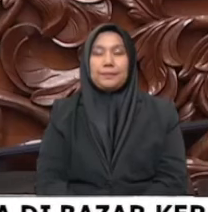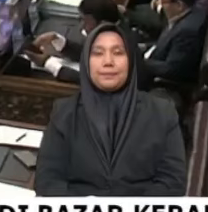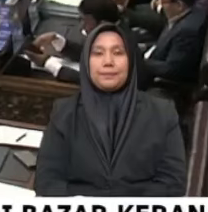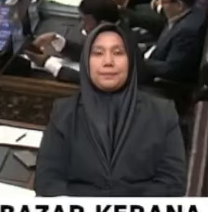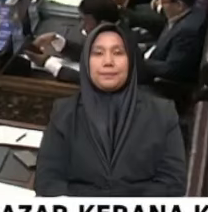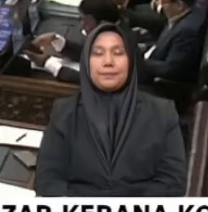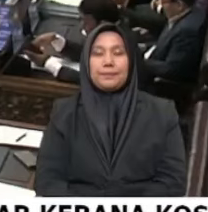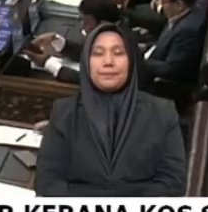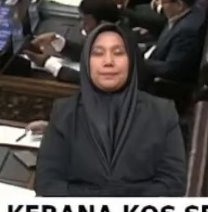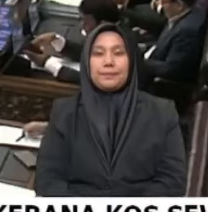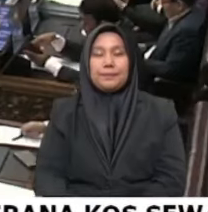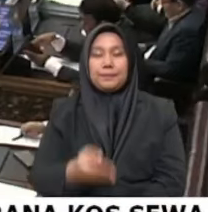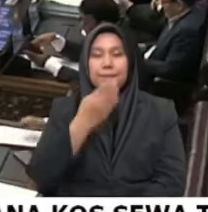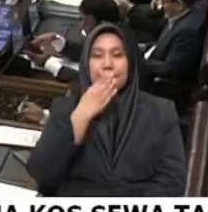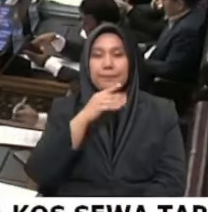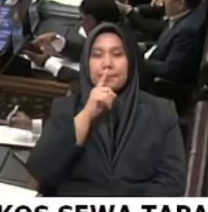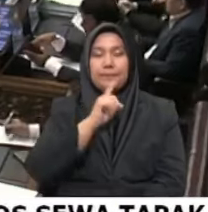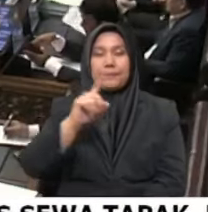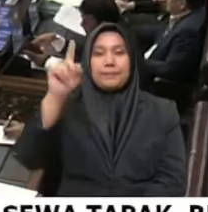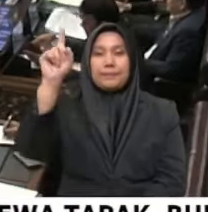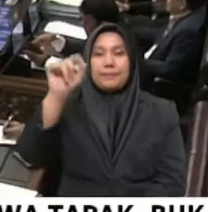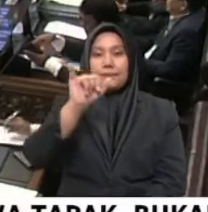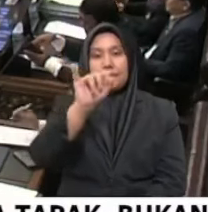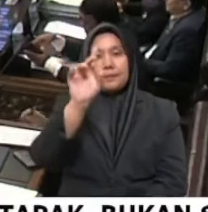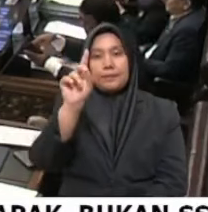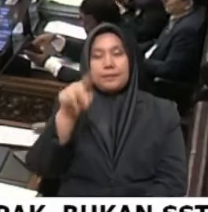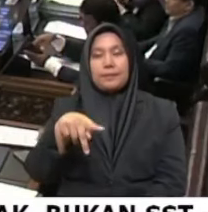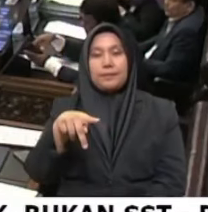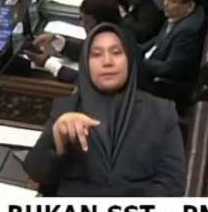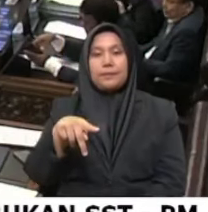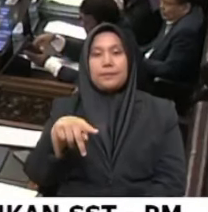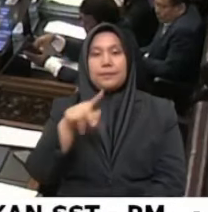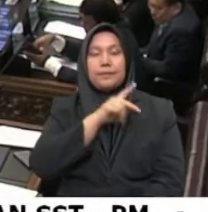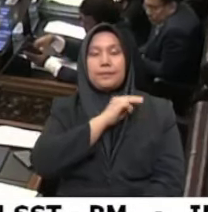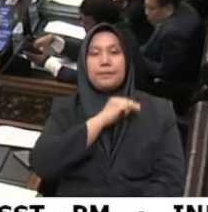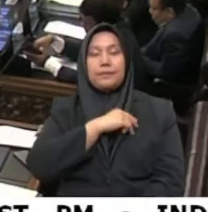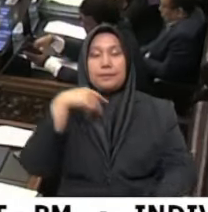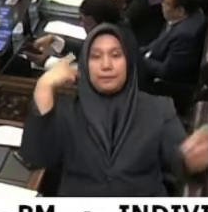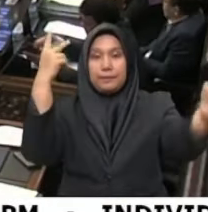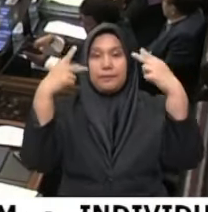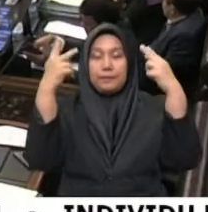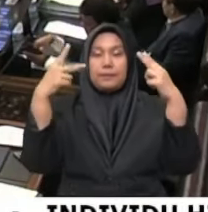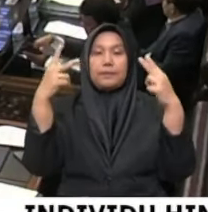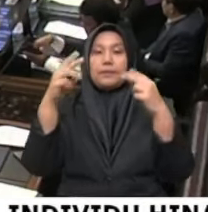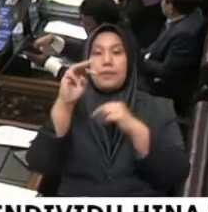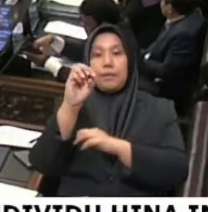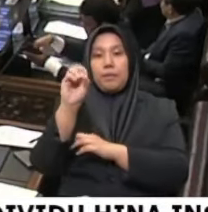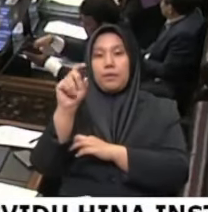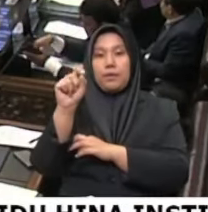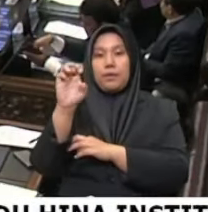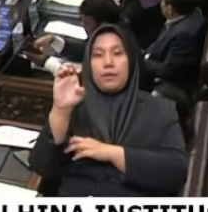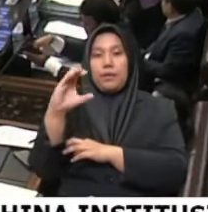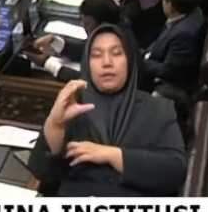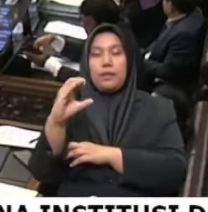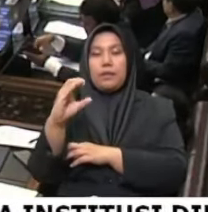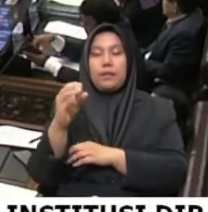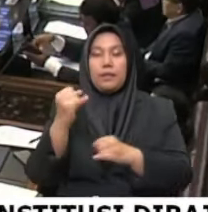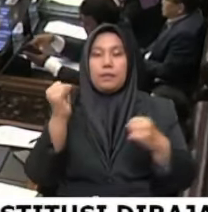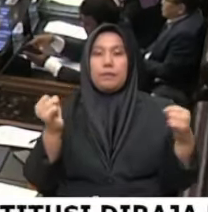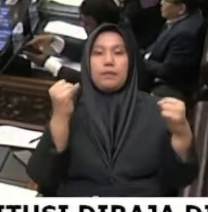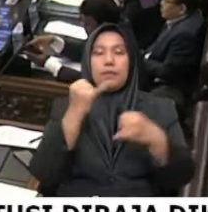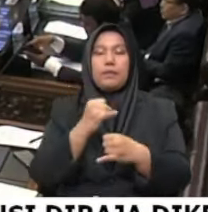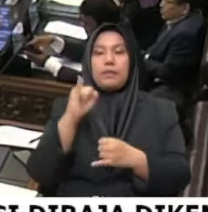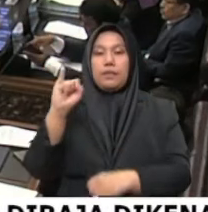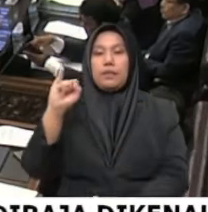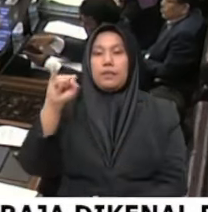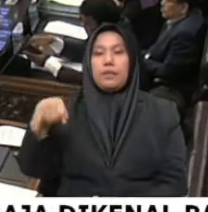Bismillahirrahmanirrahim. Datuk Yang Dipertua, Kementerian Pelancongan Seni dan Budaya MOTEC melalui Jabatan Warisan Negara